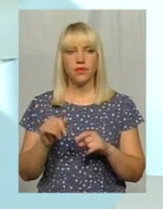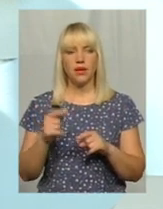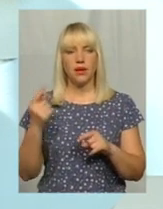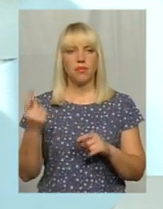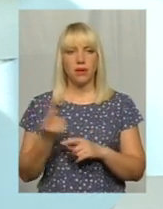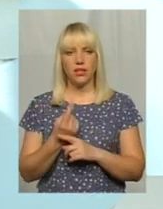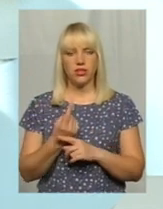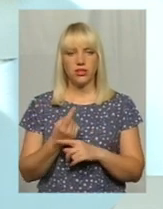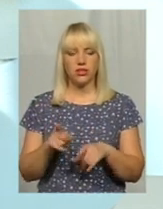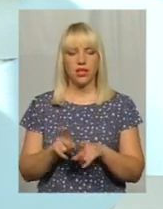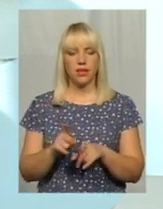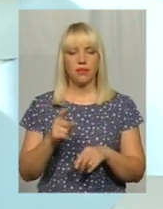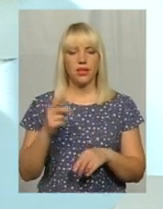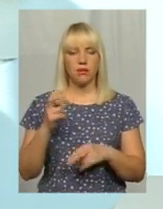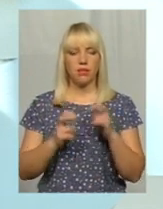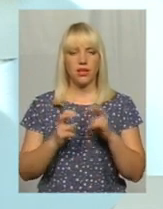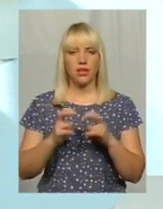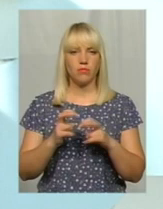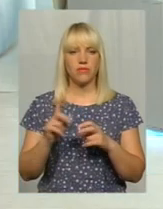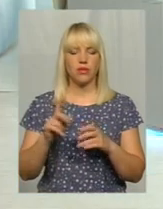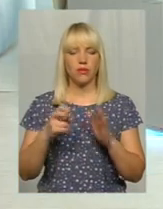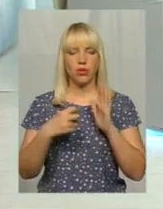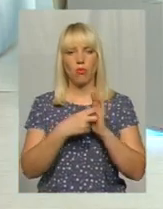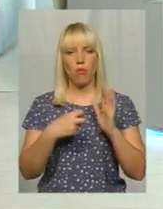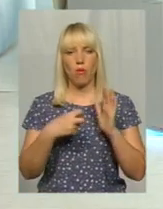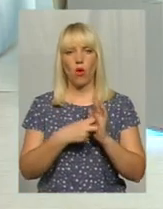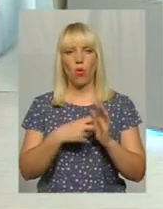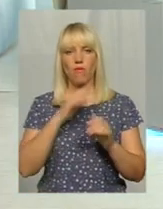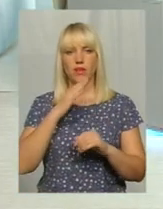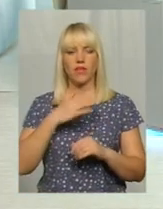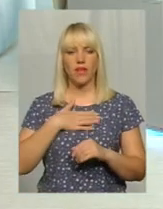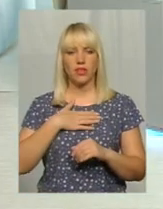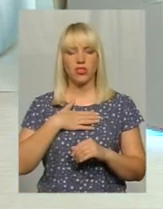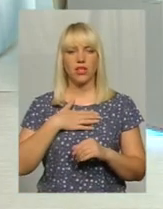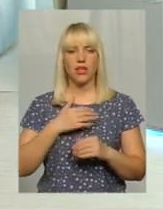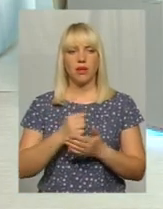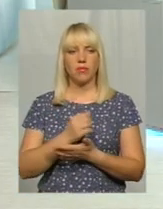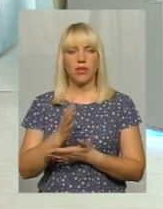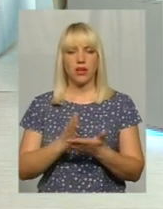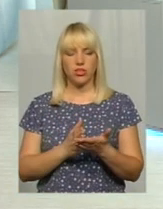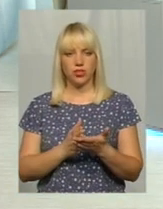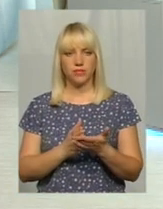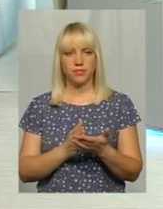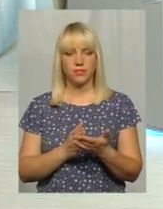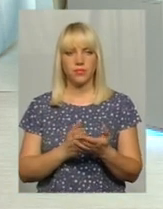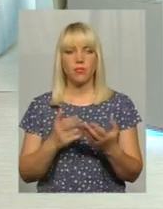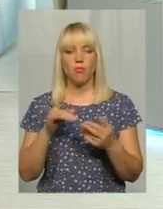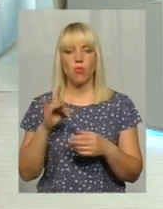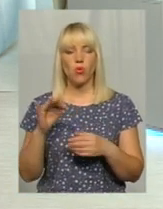перші підприємства, які були промарковані у наших мережах, і, власне, про